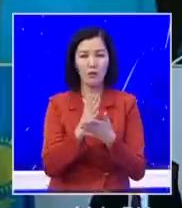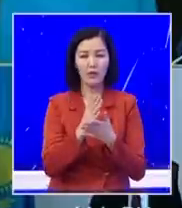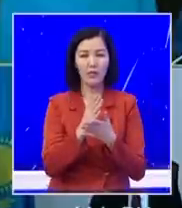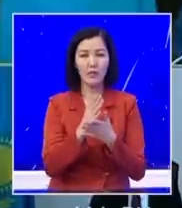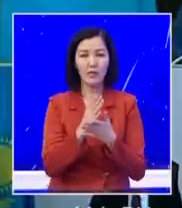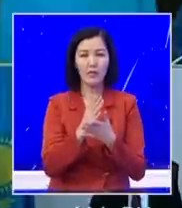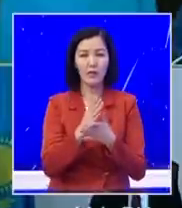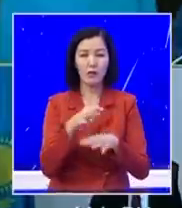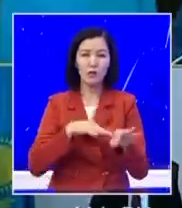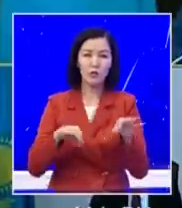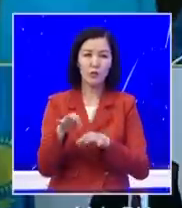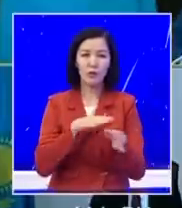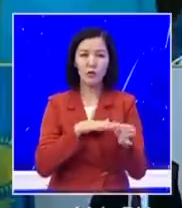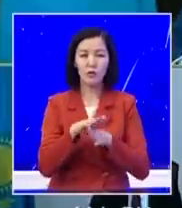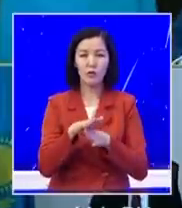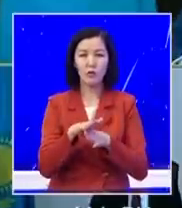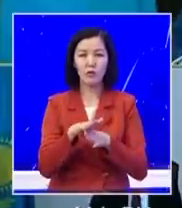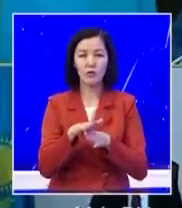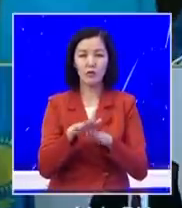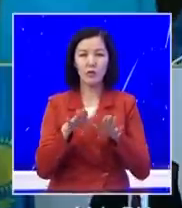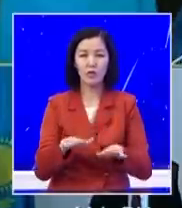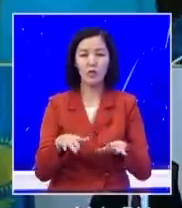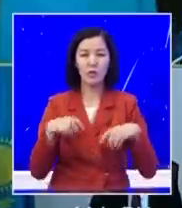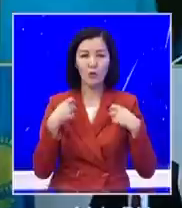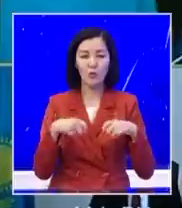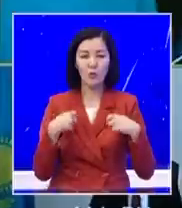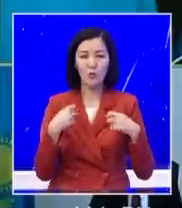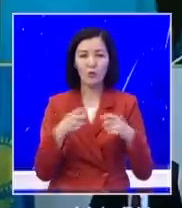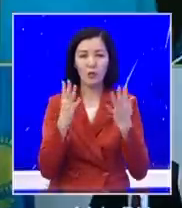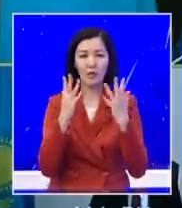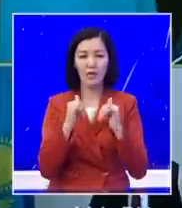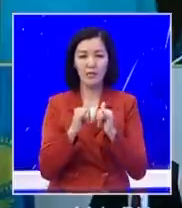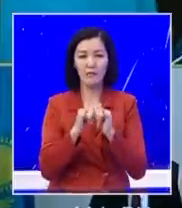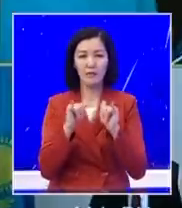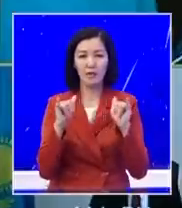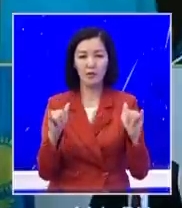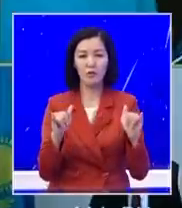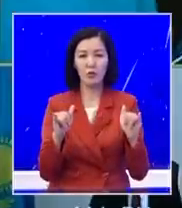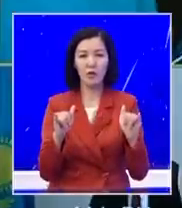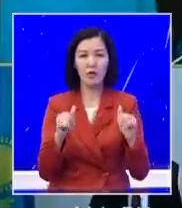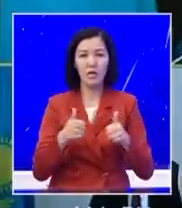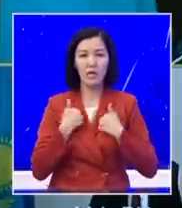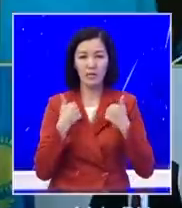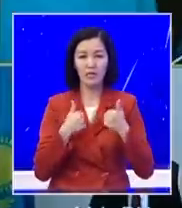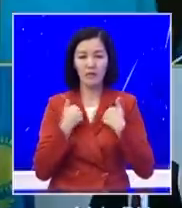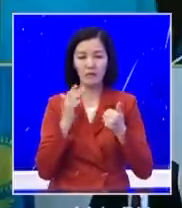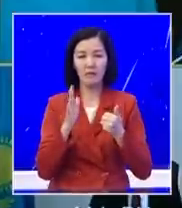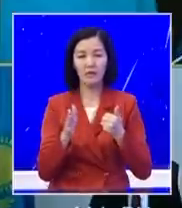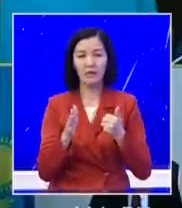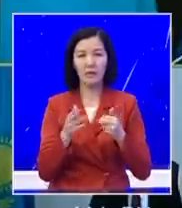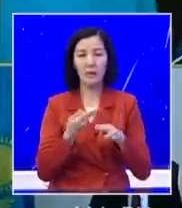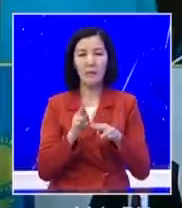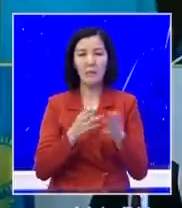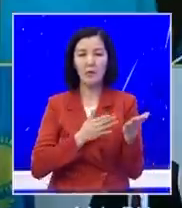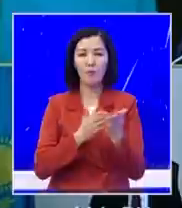жобаны жүзеге асу жергілікті қой өсірушілерді қой санын айтарлықтай өсіруге ынталандырады. Бұл